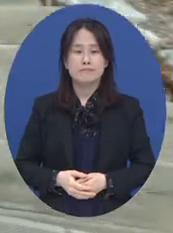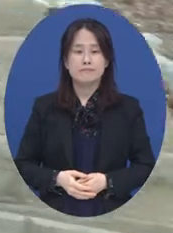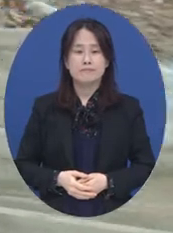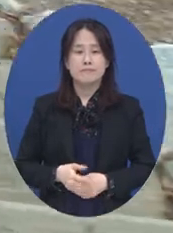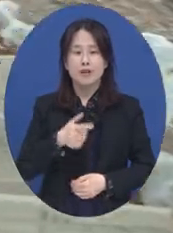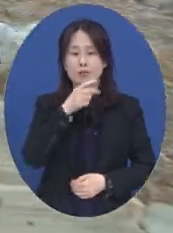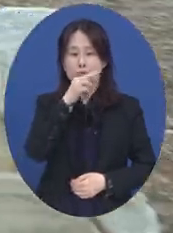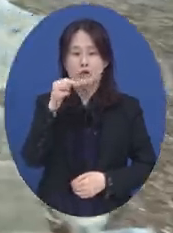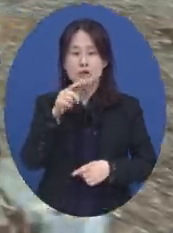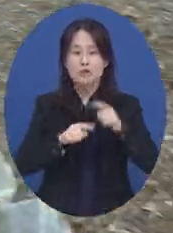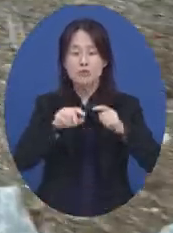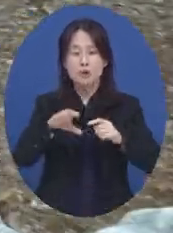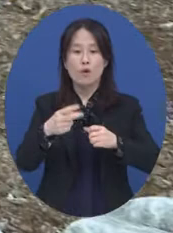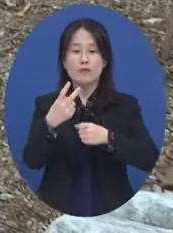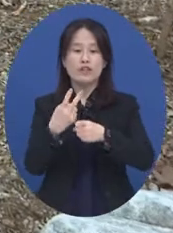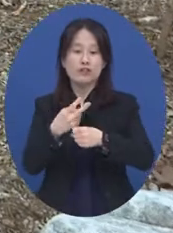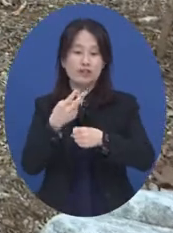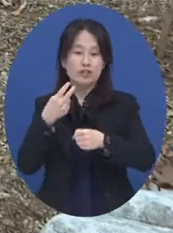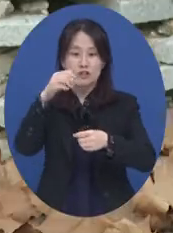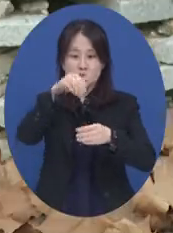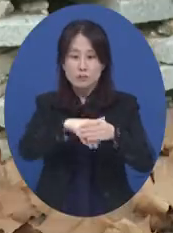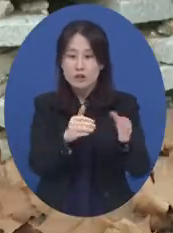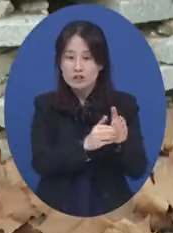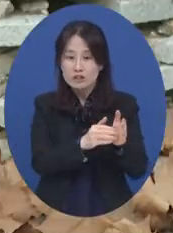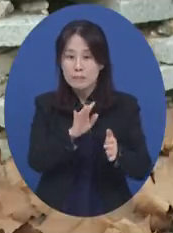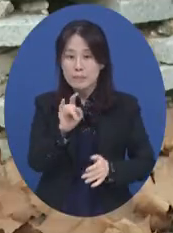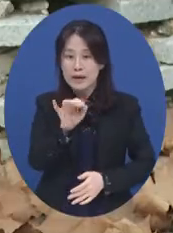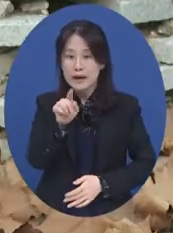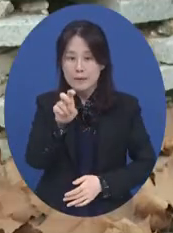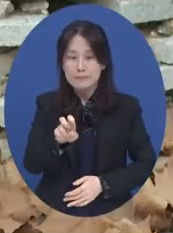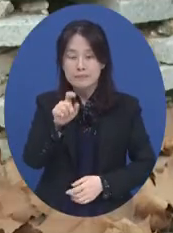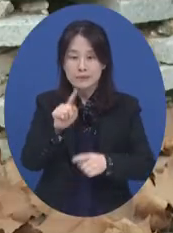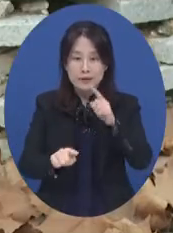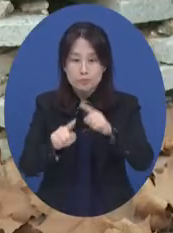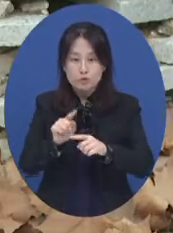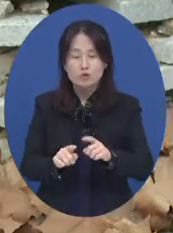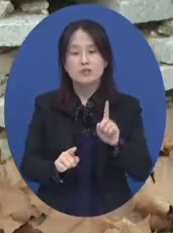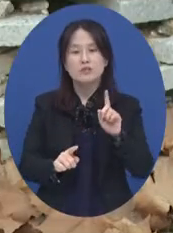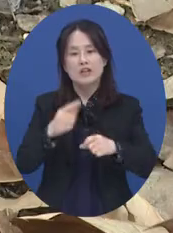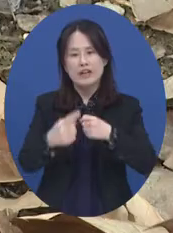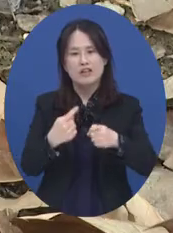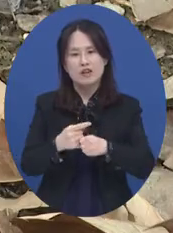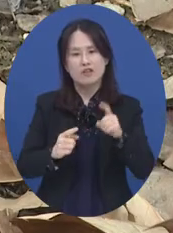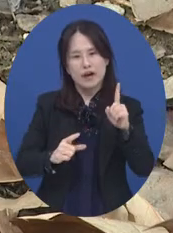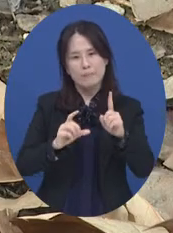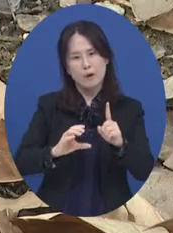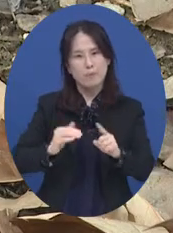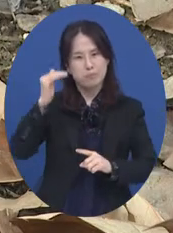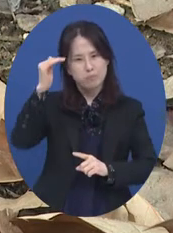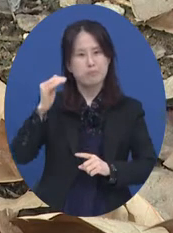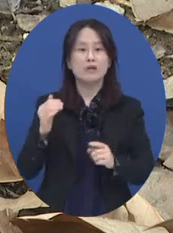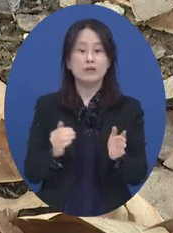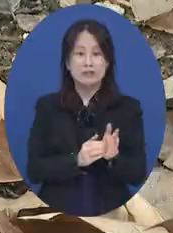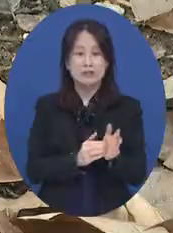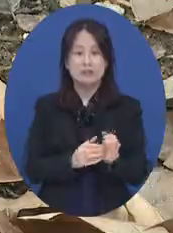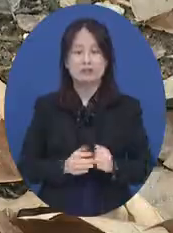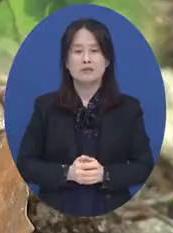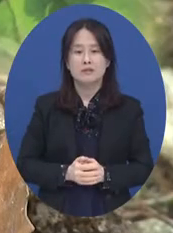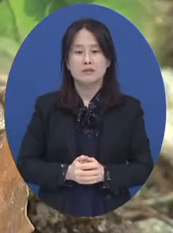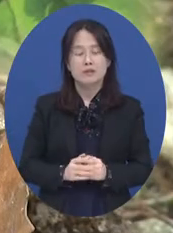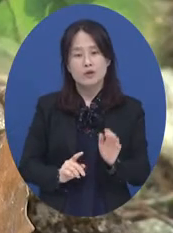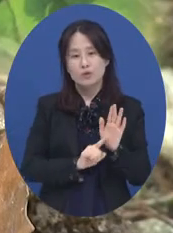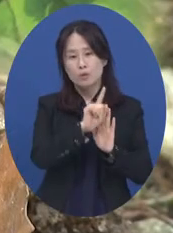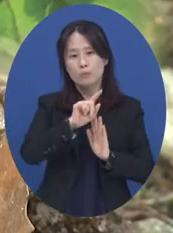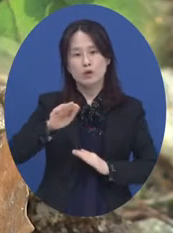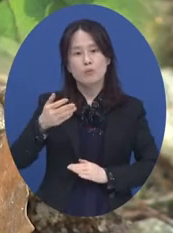물향기 수목원의 2년전 식재된 배 안 나무 1년에 한 마디씩 자라나 한 뼘 남짓 하게 컸습니다 폐암 나무는 해발 900m